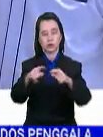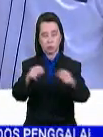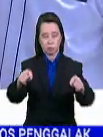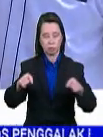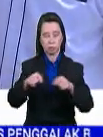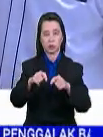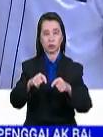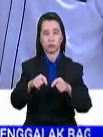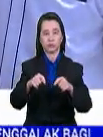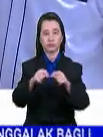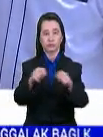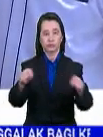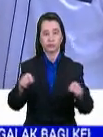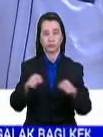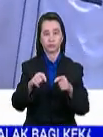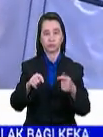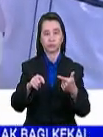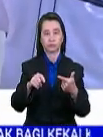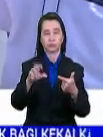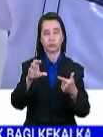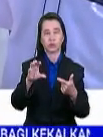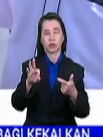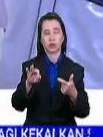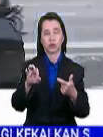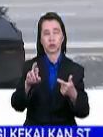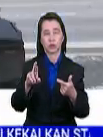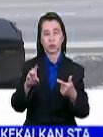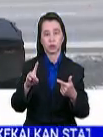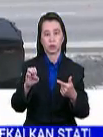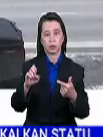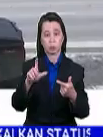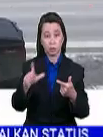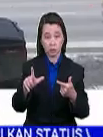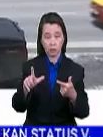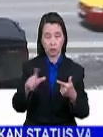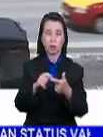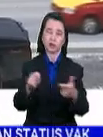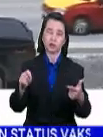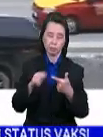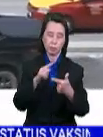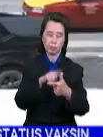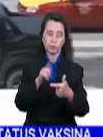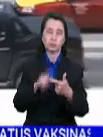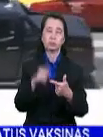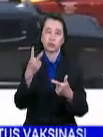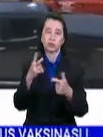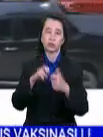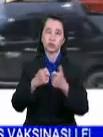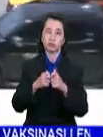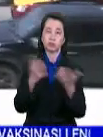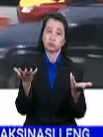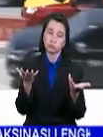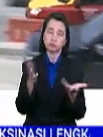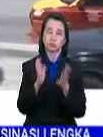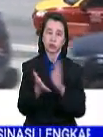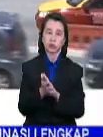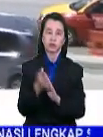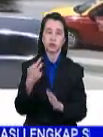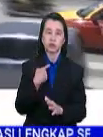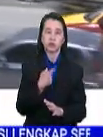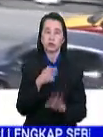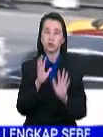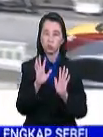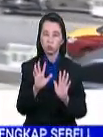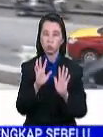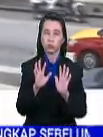the queasy Bike pop nah jadi kita tunggu lah habila